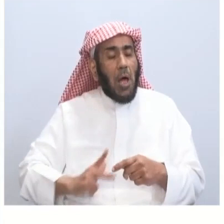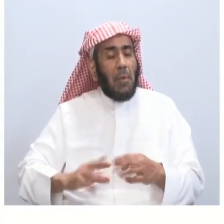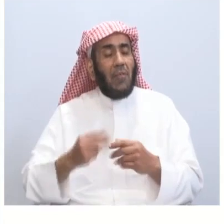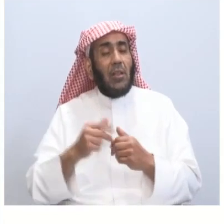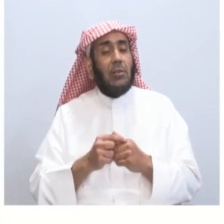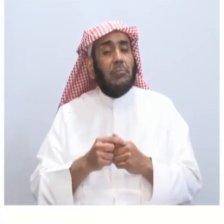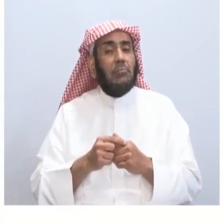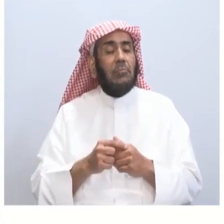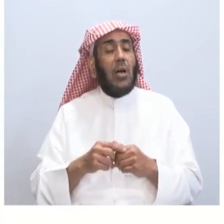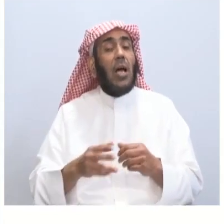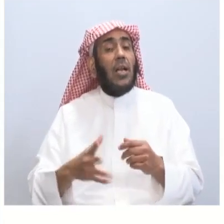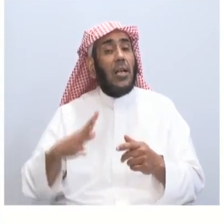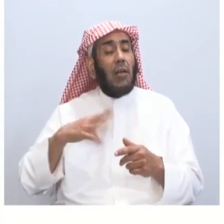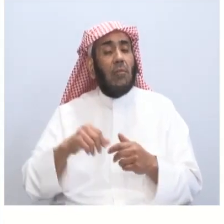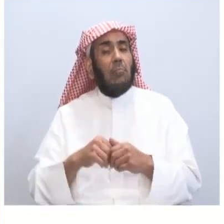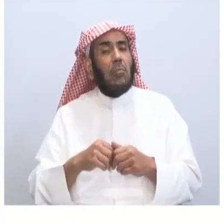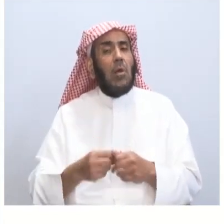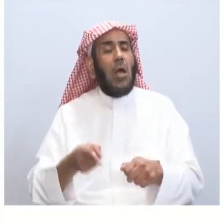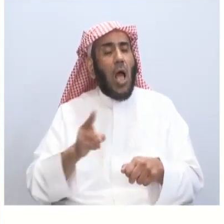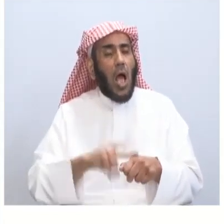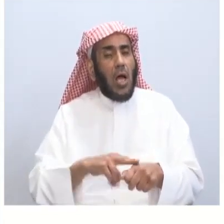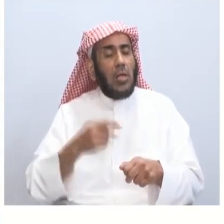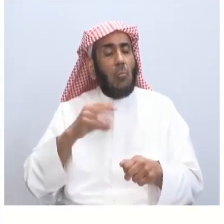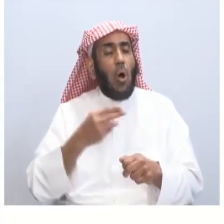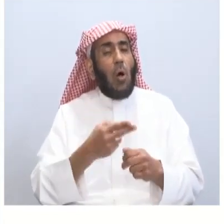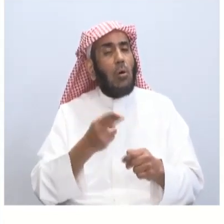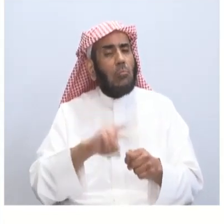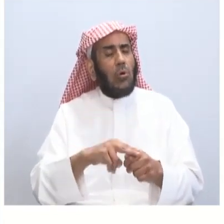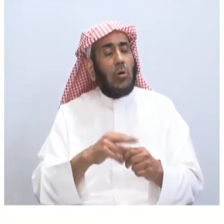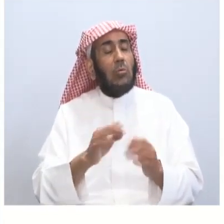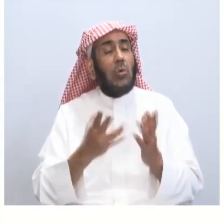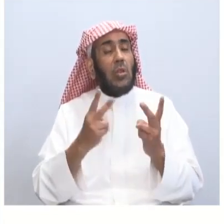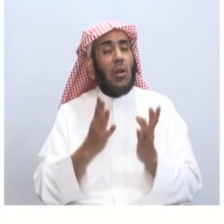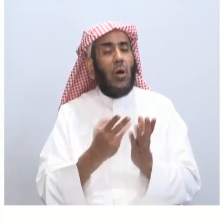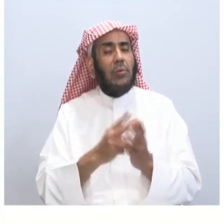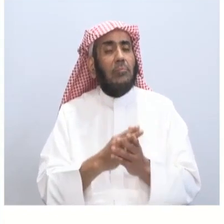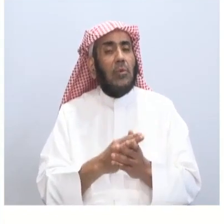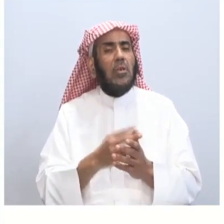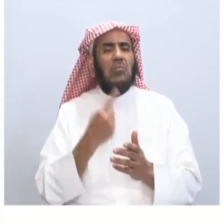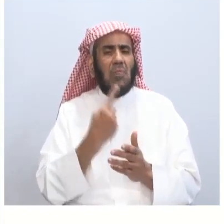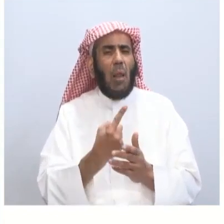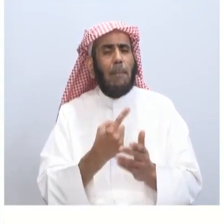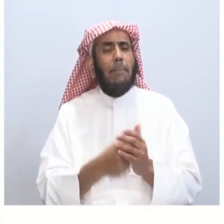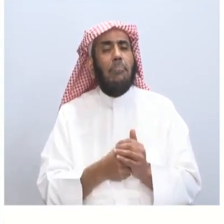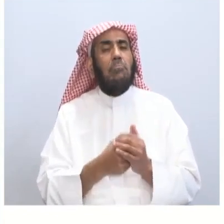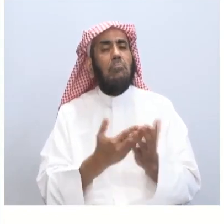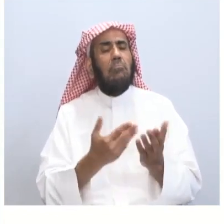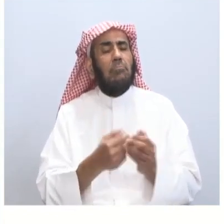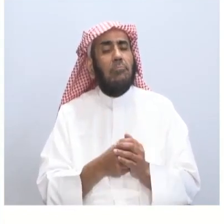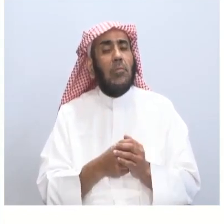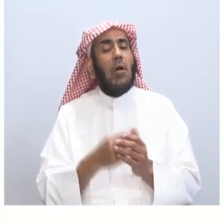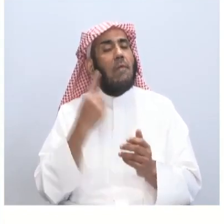عنه الخلافه اعاد عليه معاويه رضي الله عنه الطلب